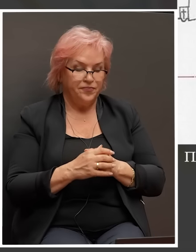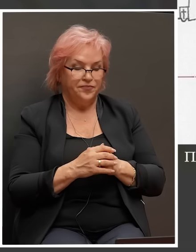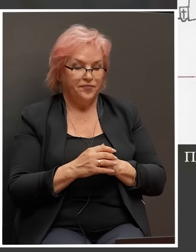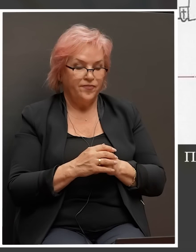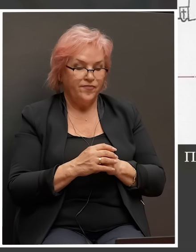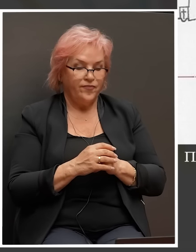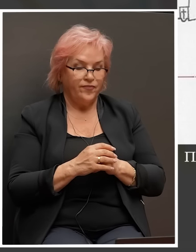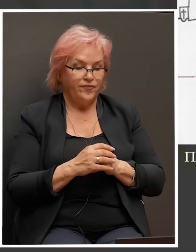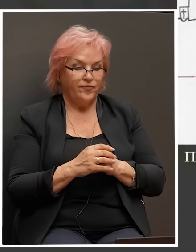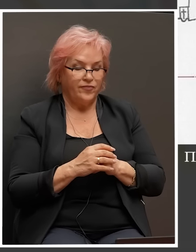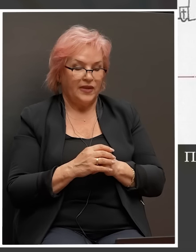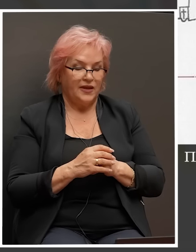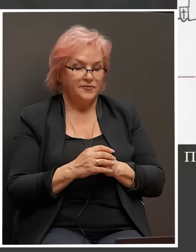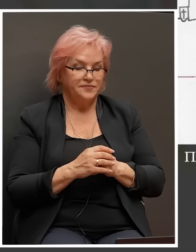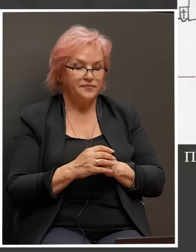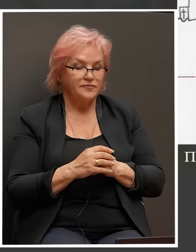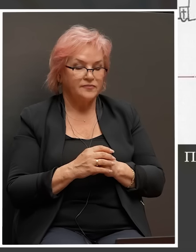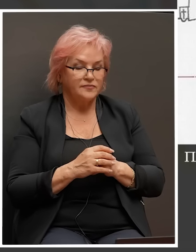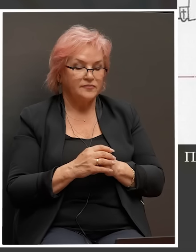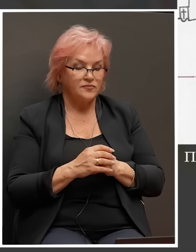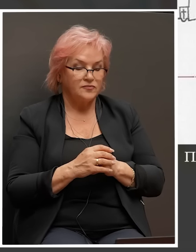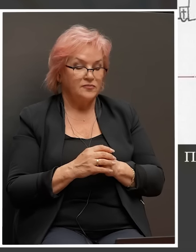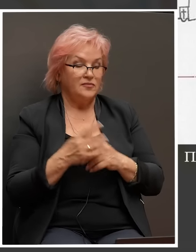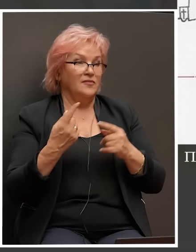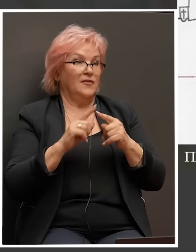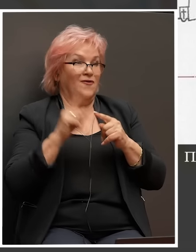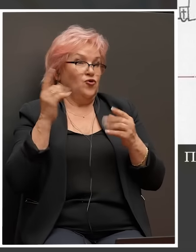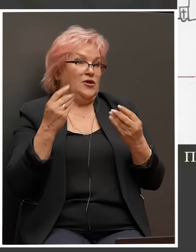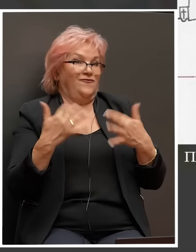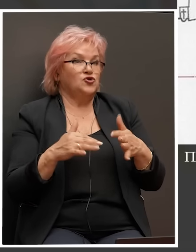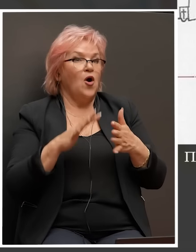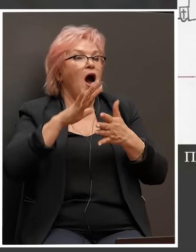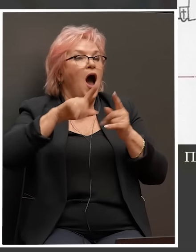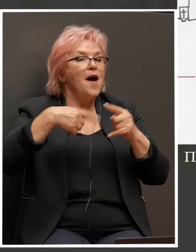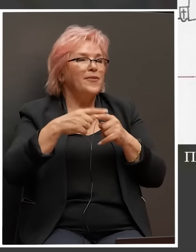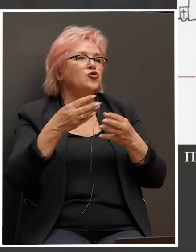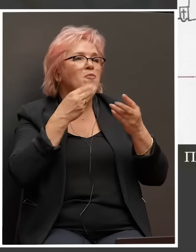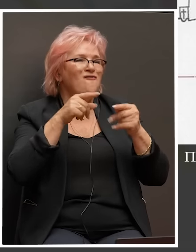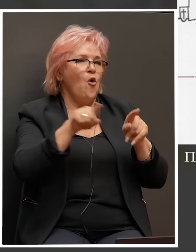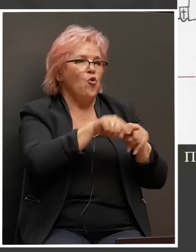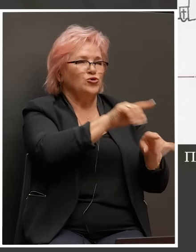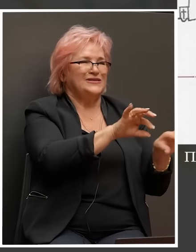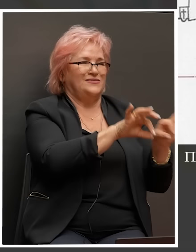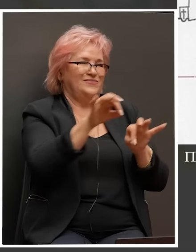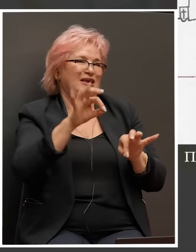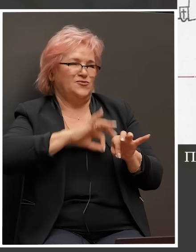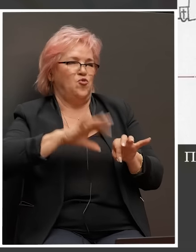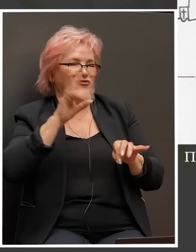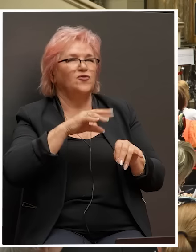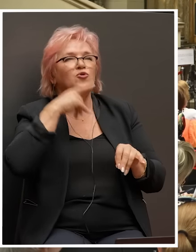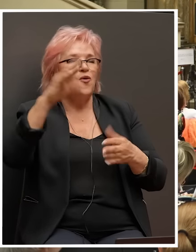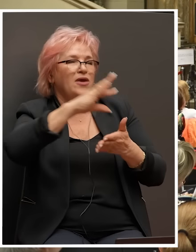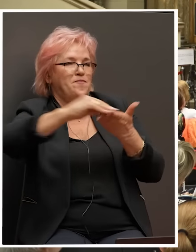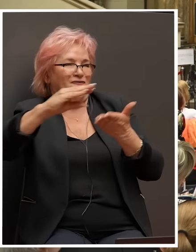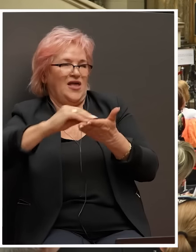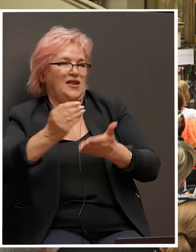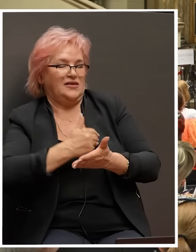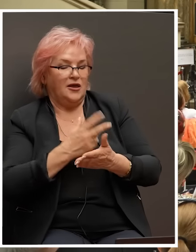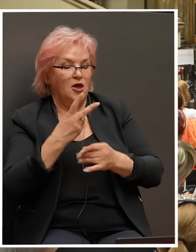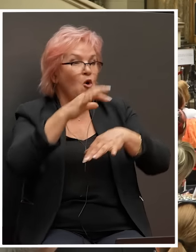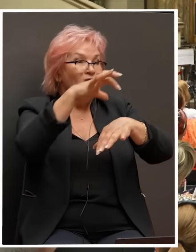трапециевидной части площади. Вот, собственно говоря, и все. Потом этот фокус много кто будет использовать, а много кто будет пытаться повторить.